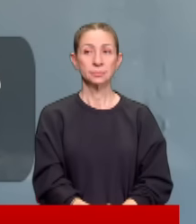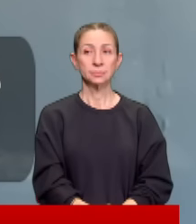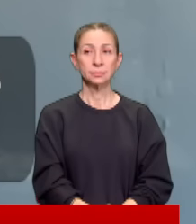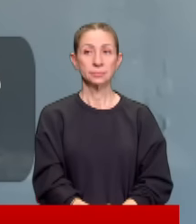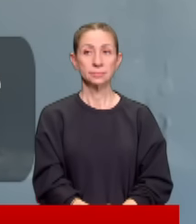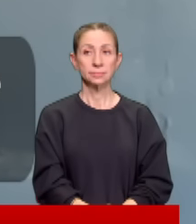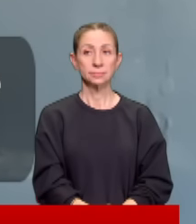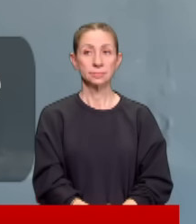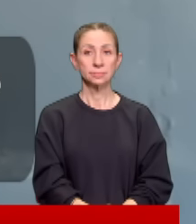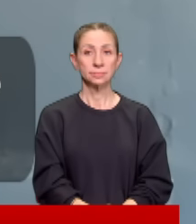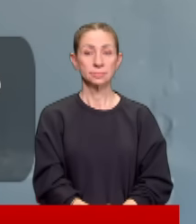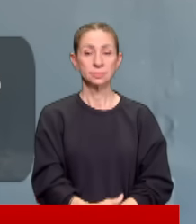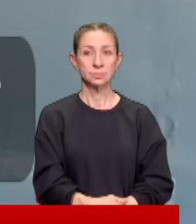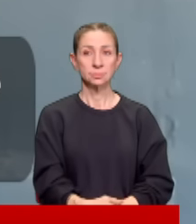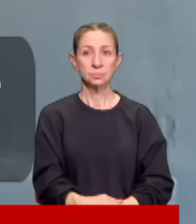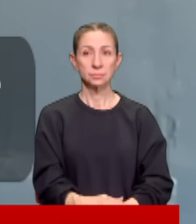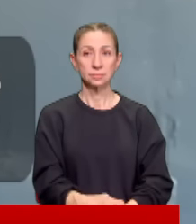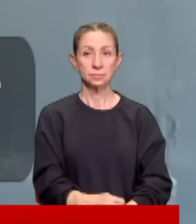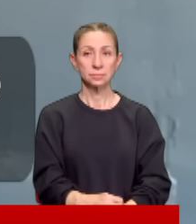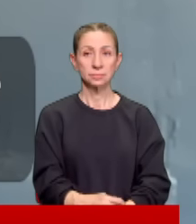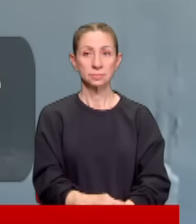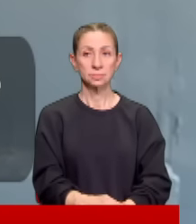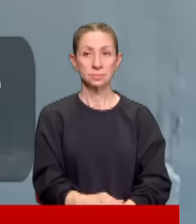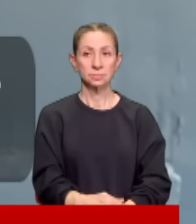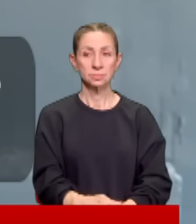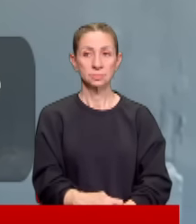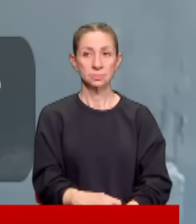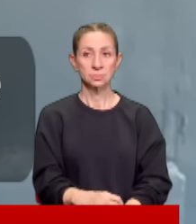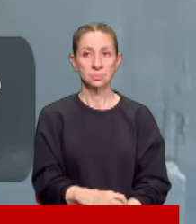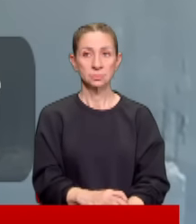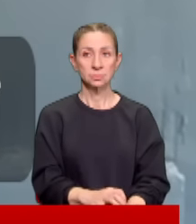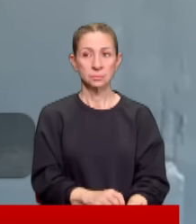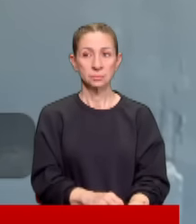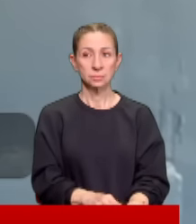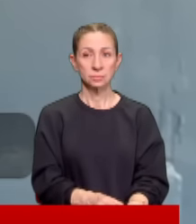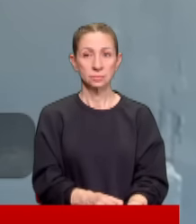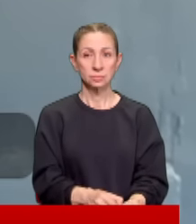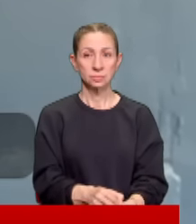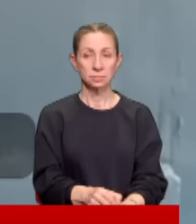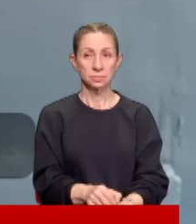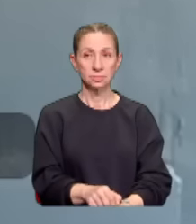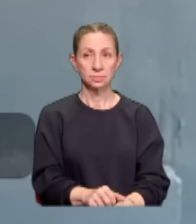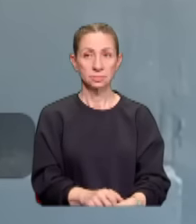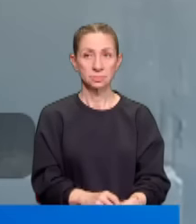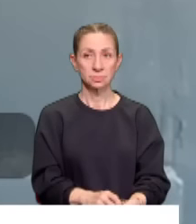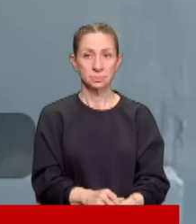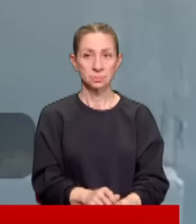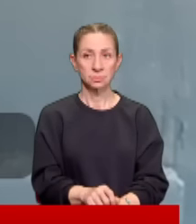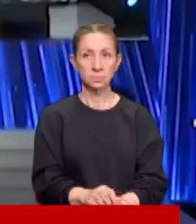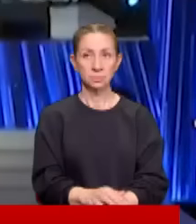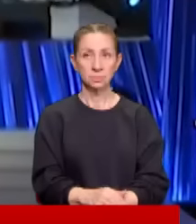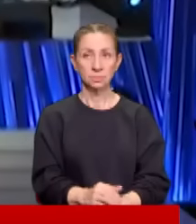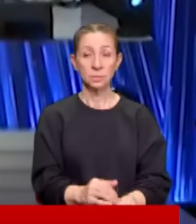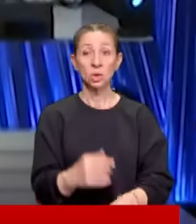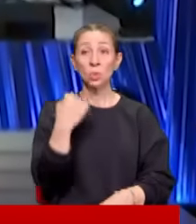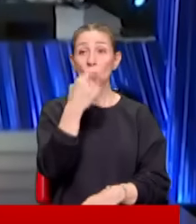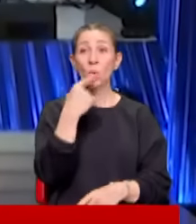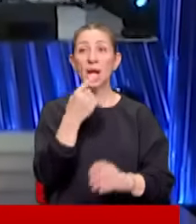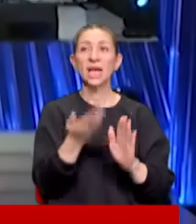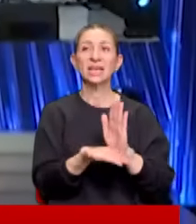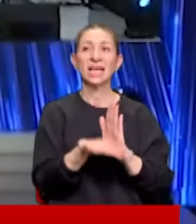bir Adalet Bakanı, böyle bir ülke olur mu? Hani mülakat kalkacaktı. Söz vermişti Recep Tayyip Erdoğan.